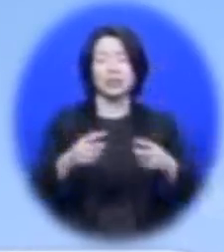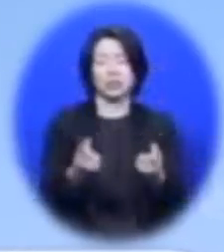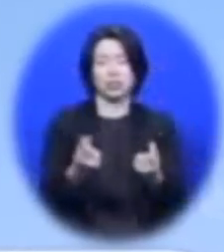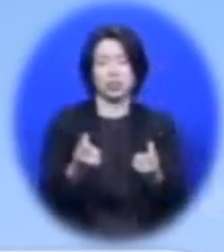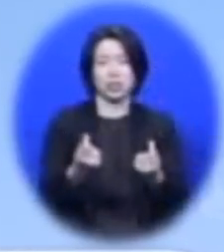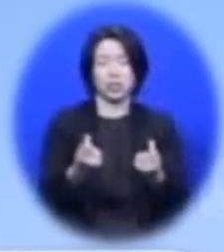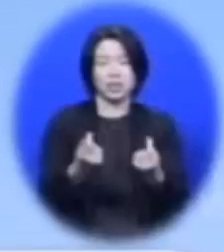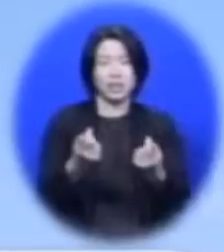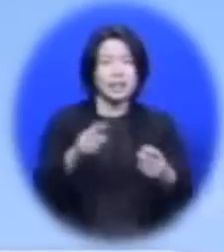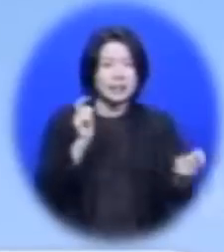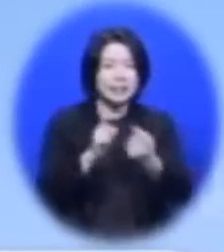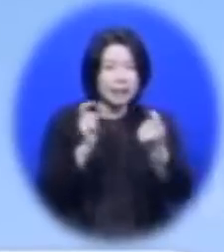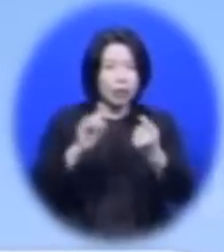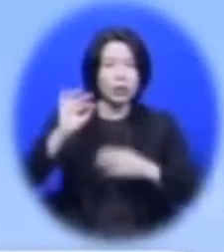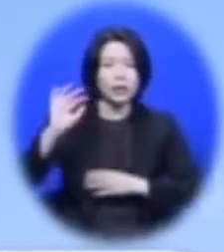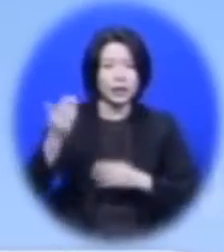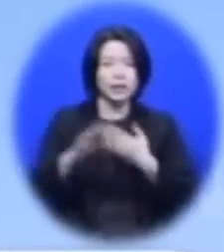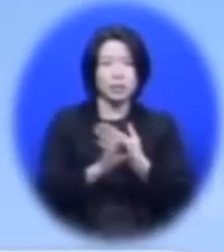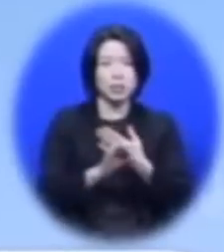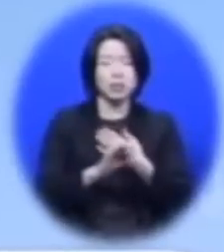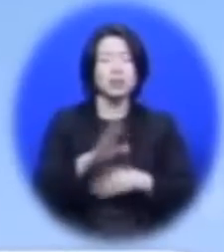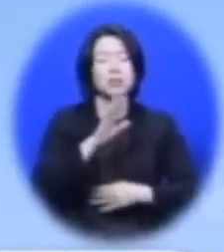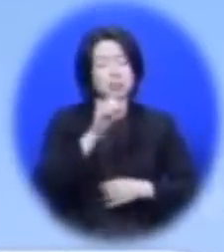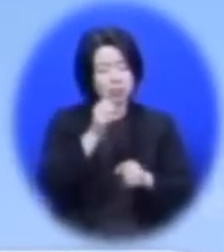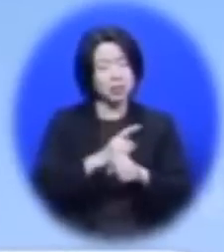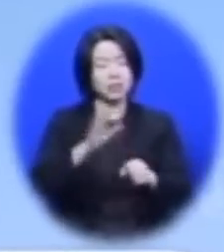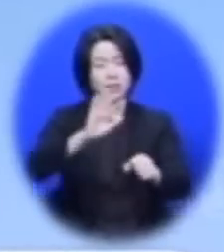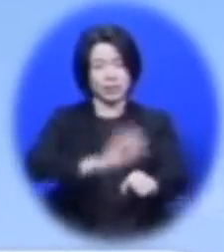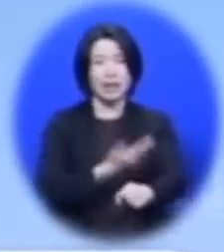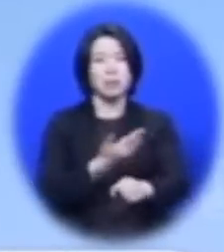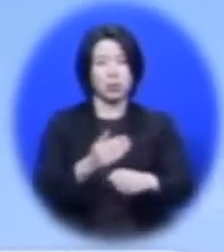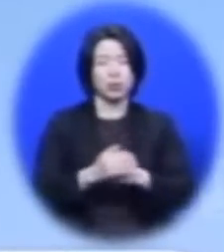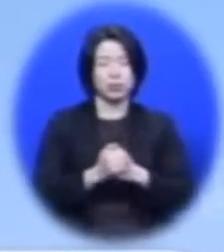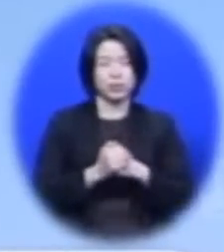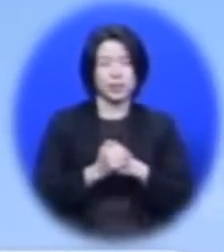싸우게 됐다면 벌써 잘못한 거예요.